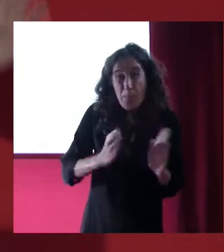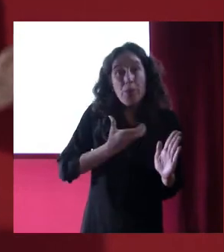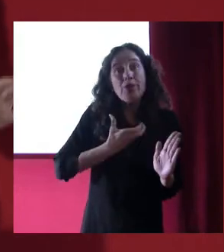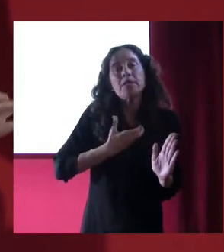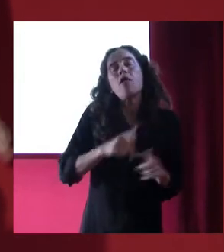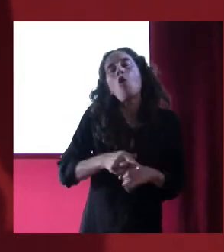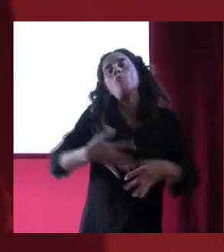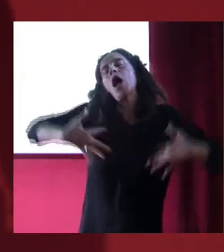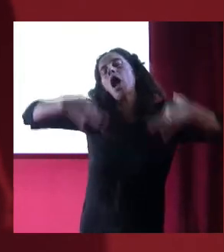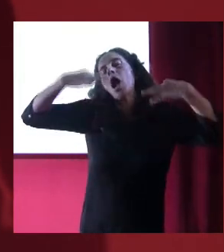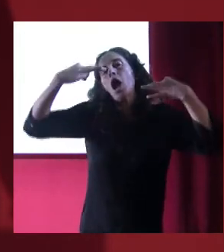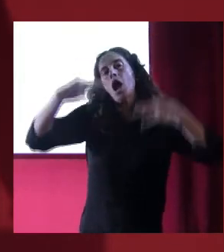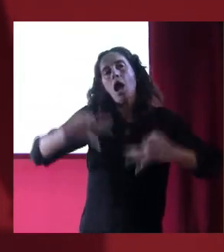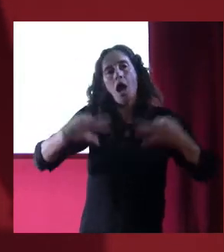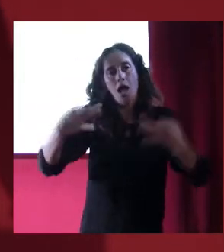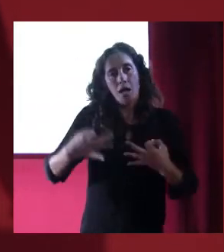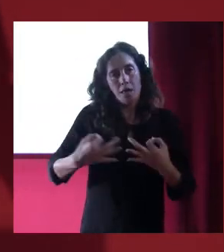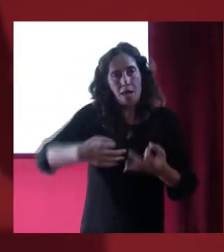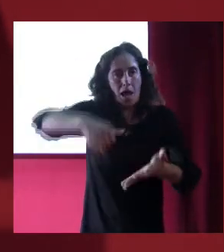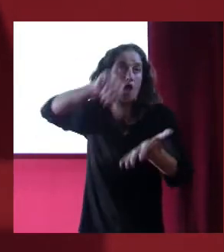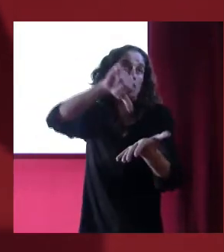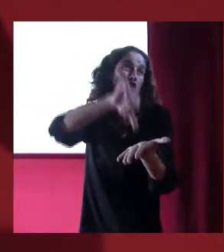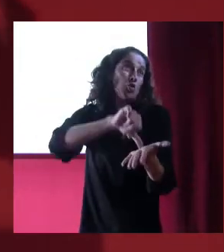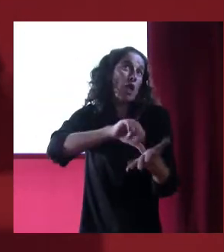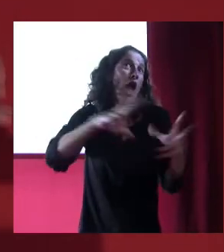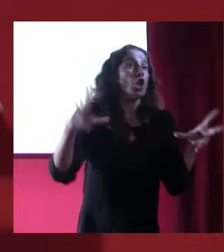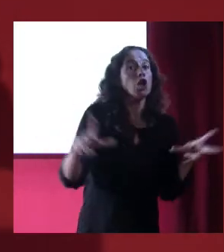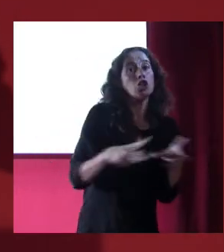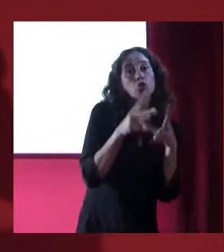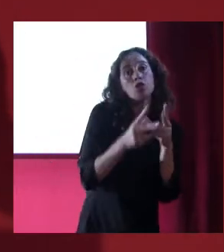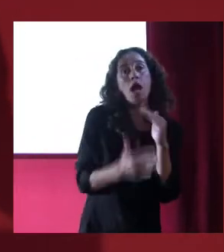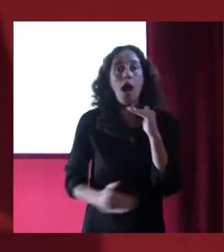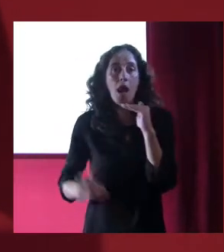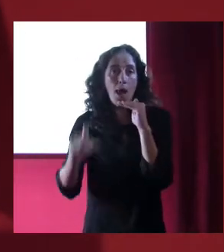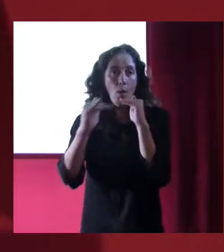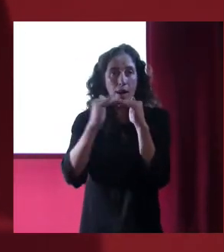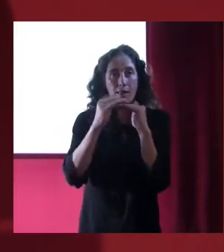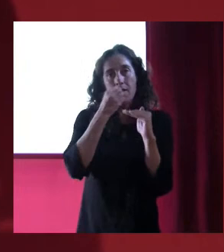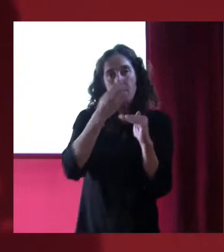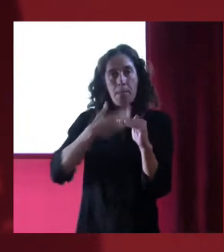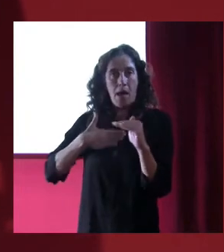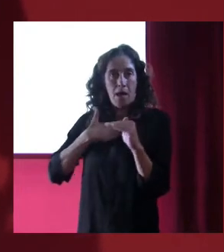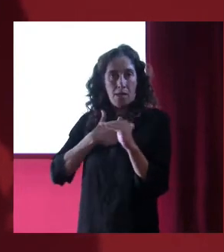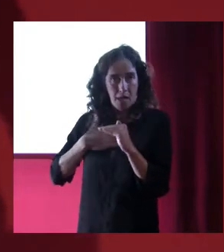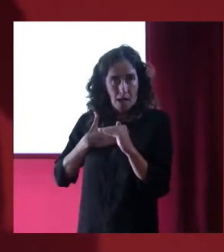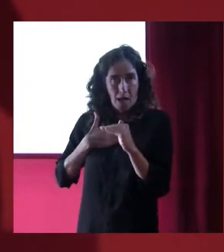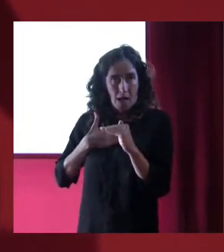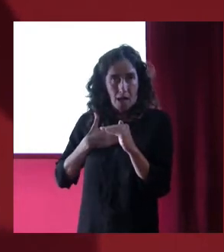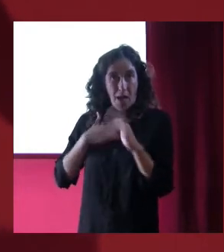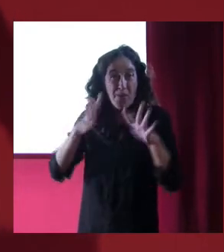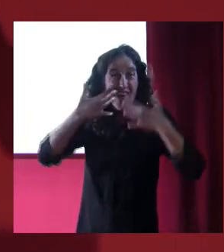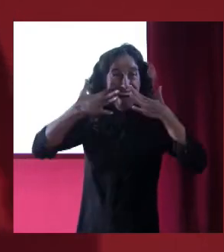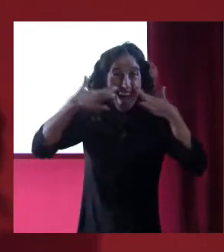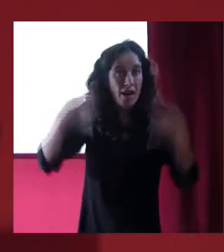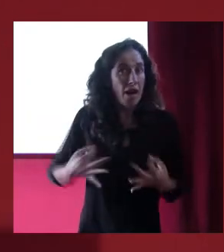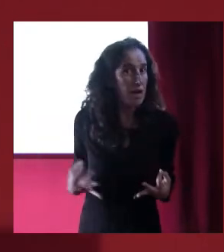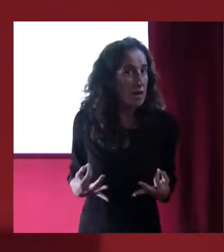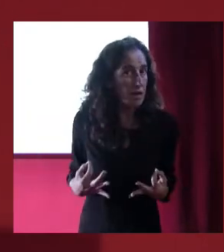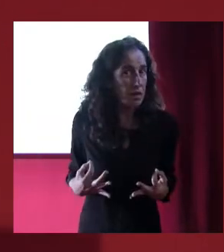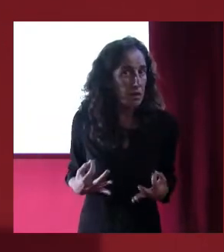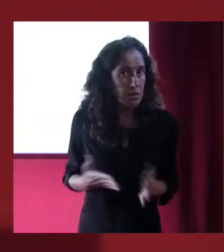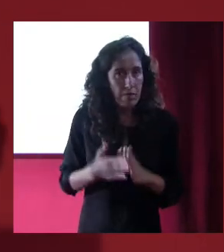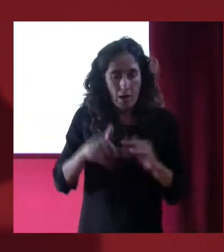ser la garantia per una Barcelona social, igualitària i de benestar. Però la realitat és que